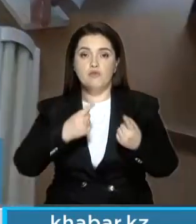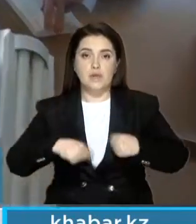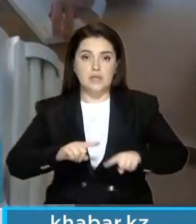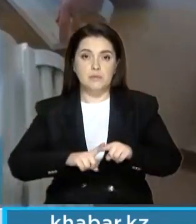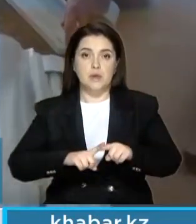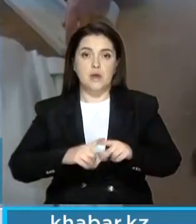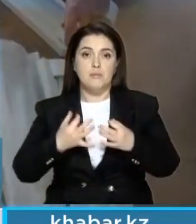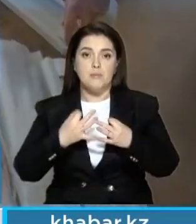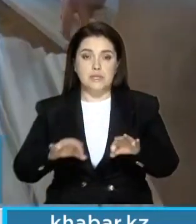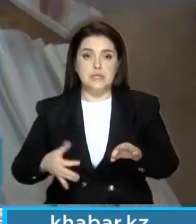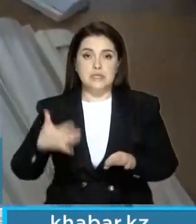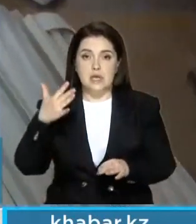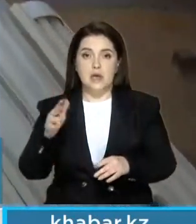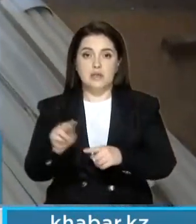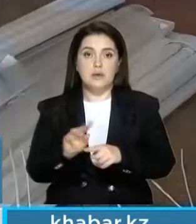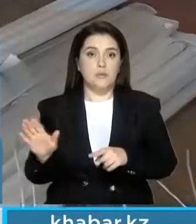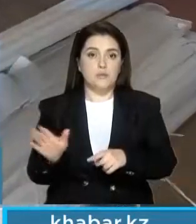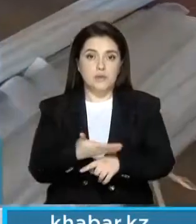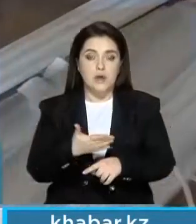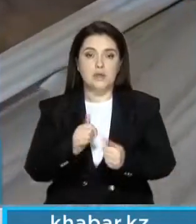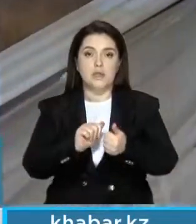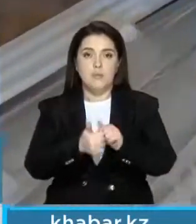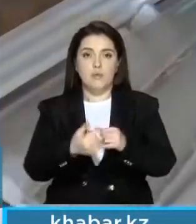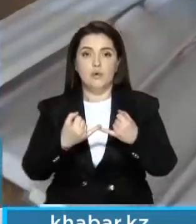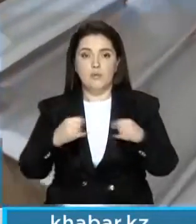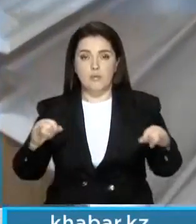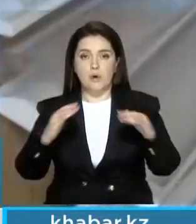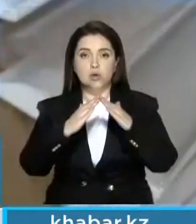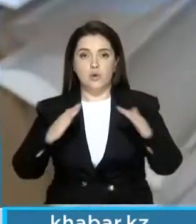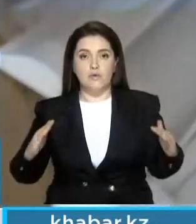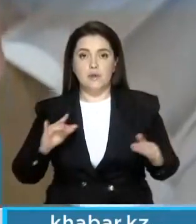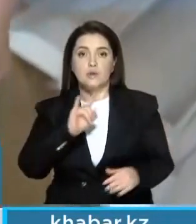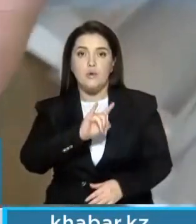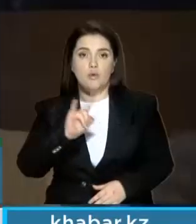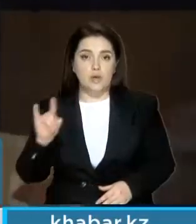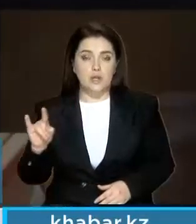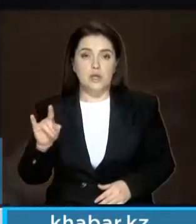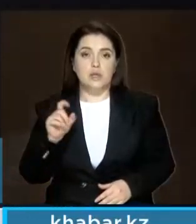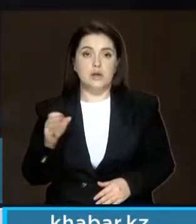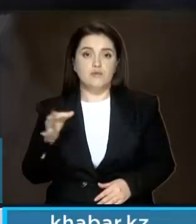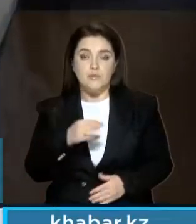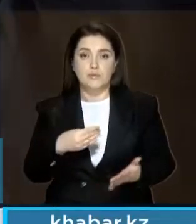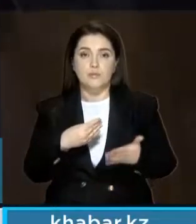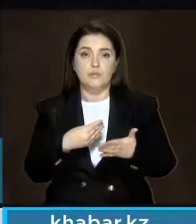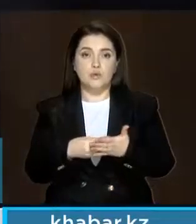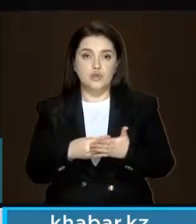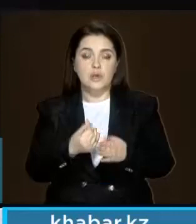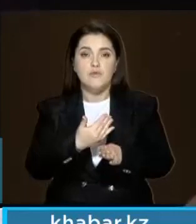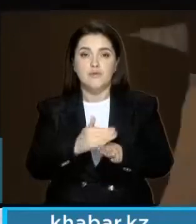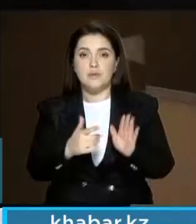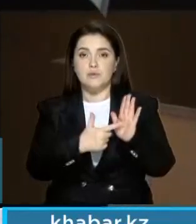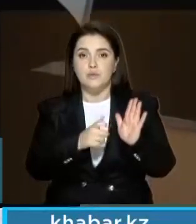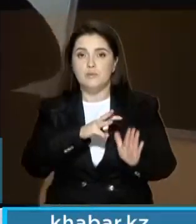В освободившемся здании после демонтажа приступят к замене коммуникаций, кровли, окон и санузлов. На все из областного бюджета выделили